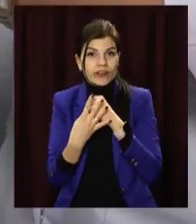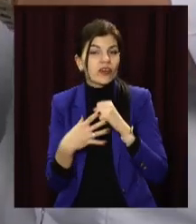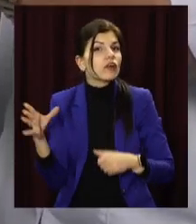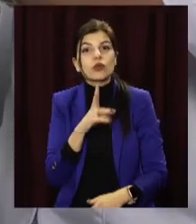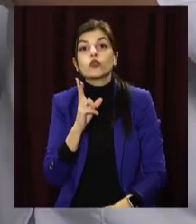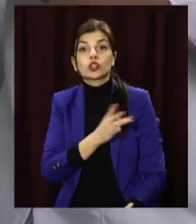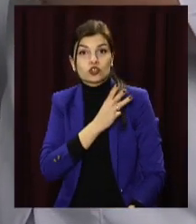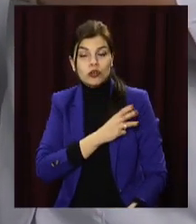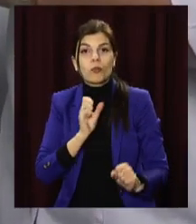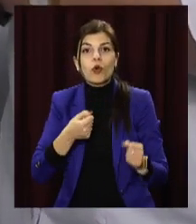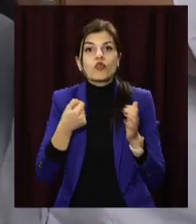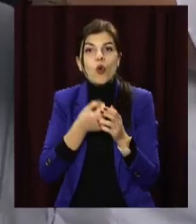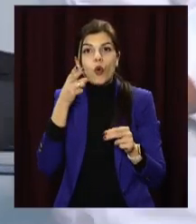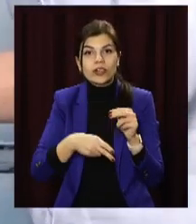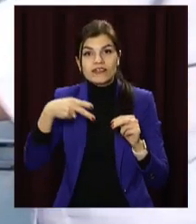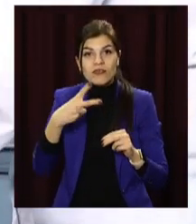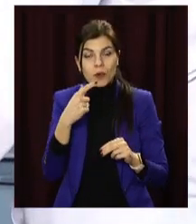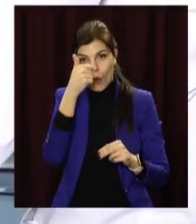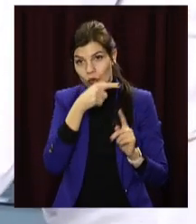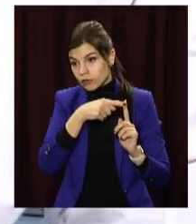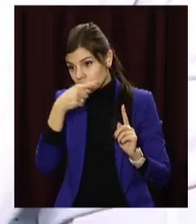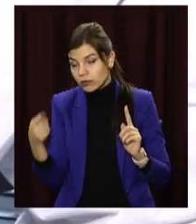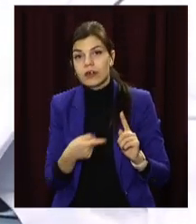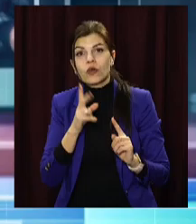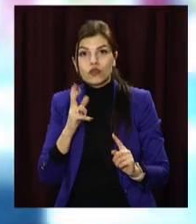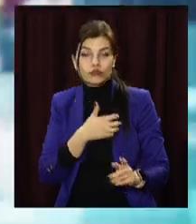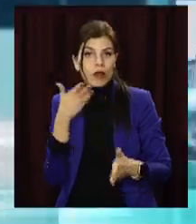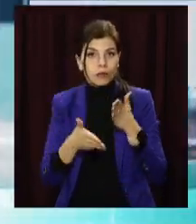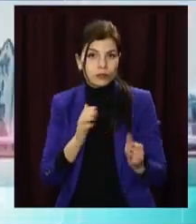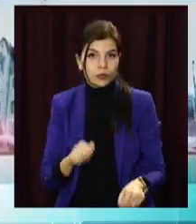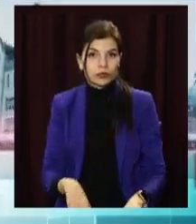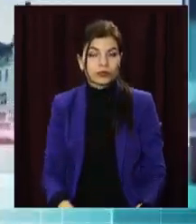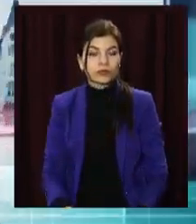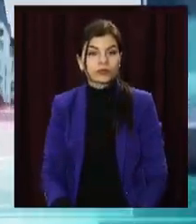охочі українці вже до кінця 2021 року.